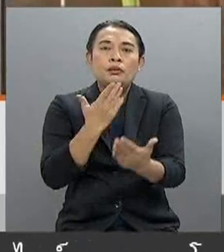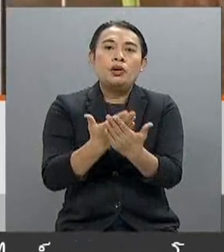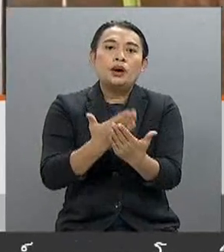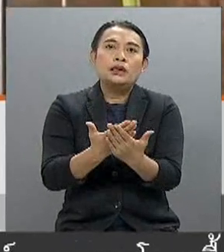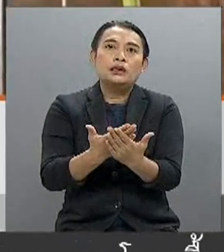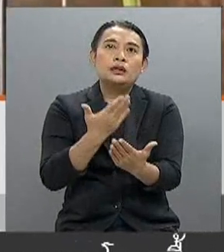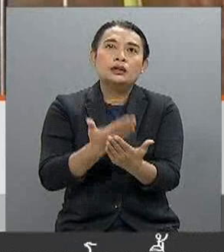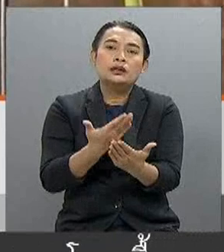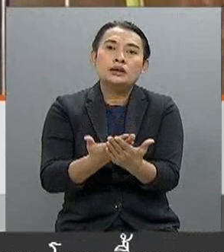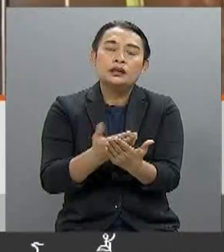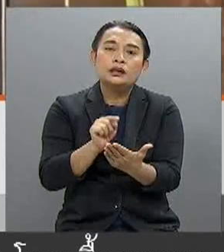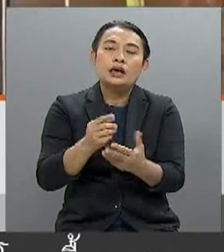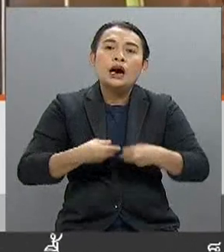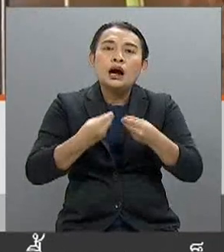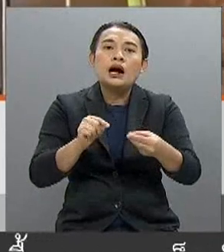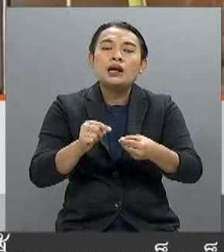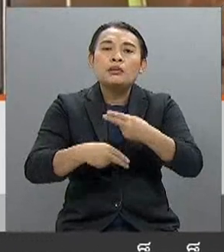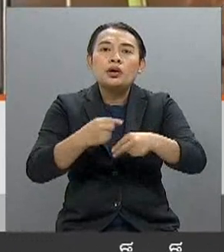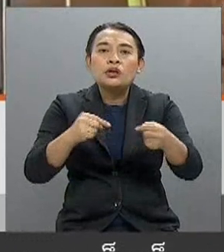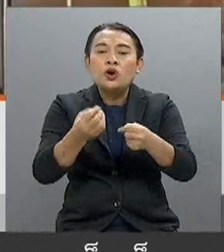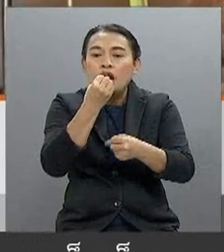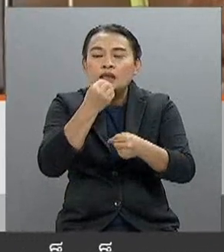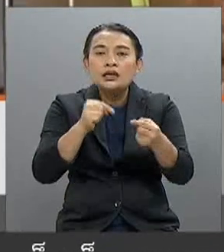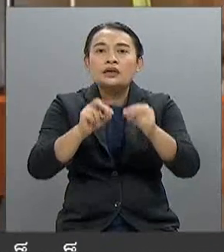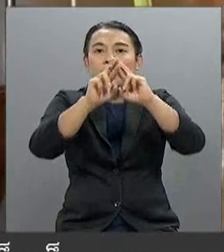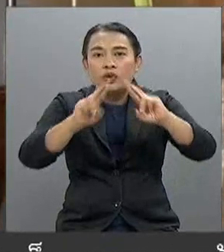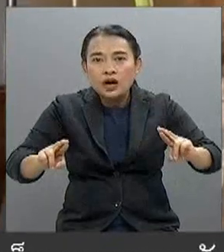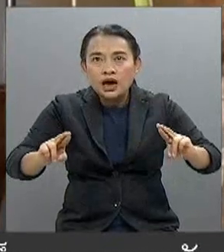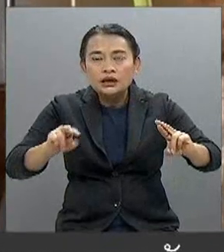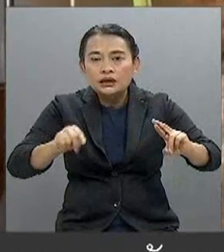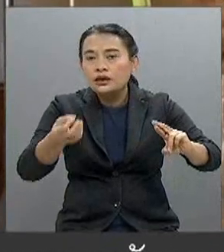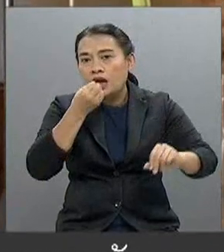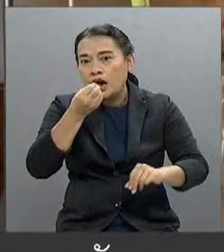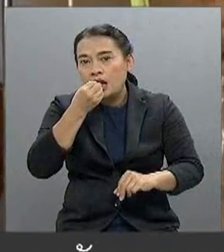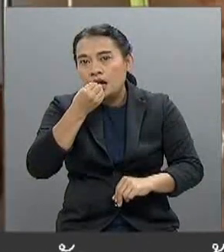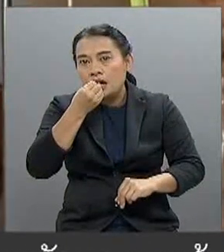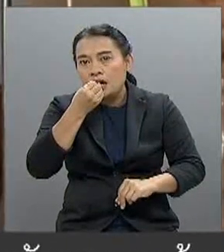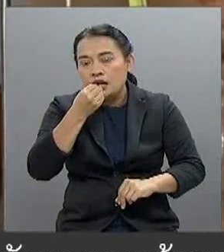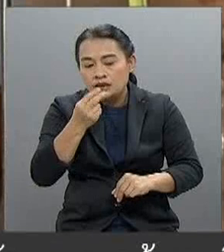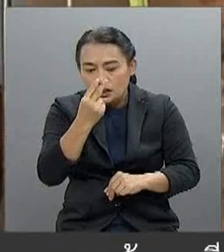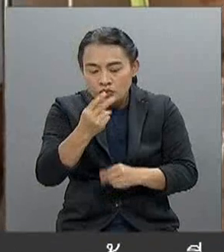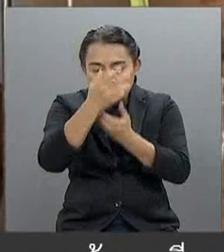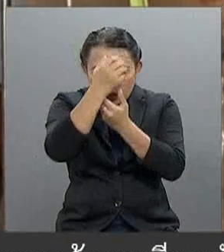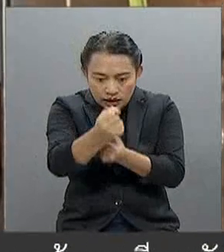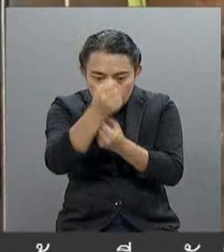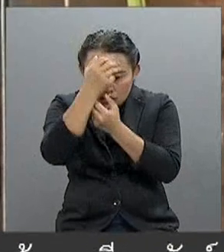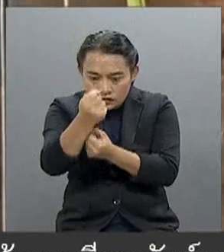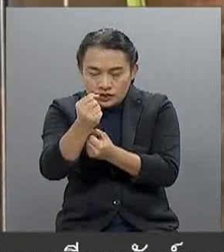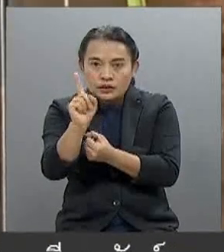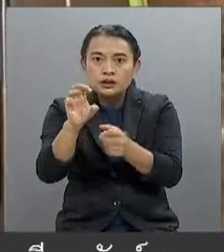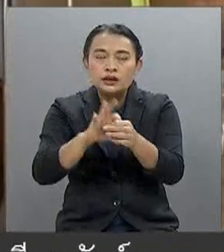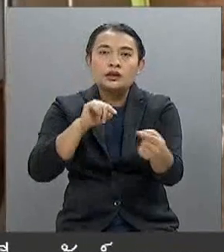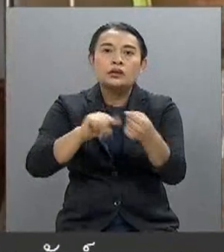อร์สำหรับร้านอาหารที่น่าสนใจในสุโขทัยเช่นก๋วยเตี๋ยวสุโขทั